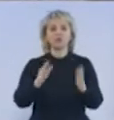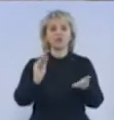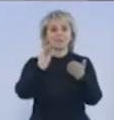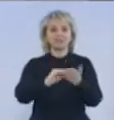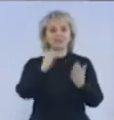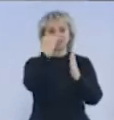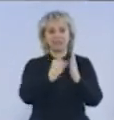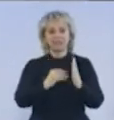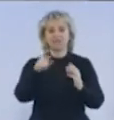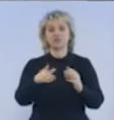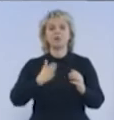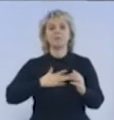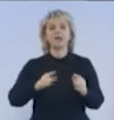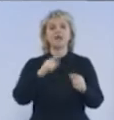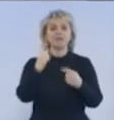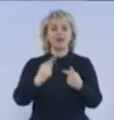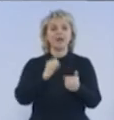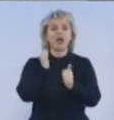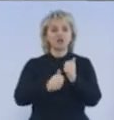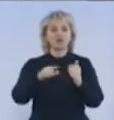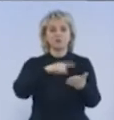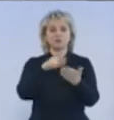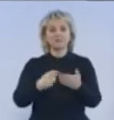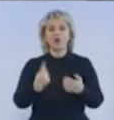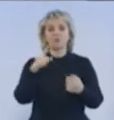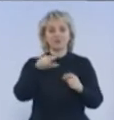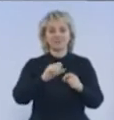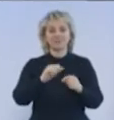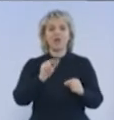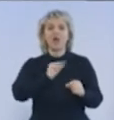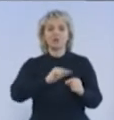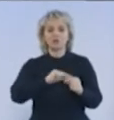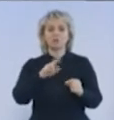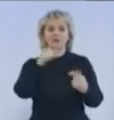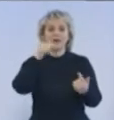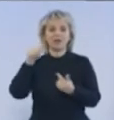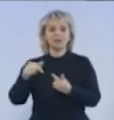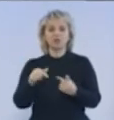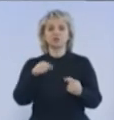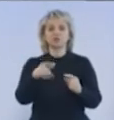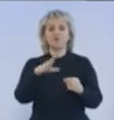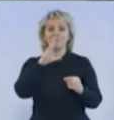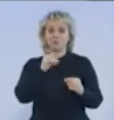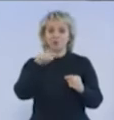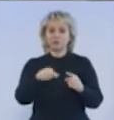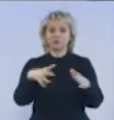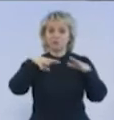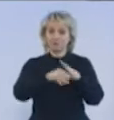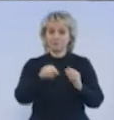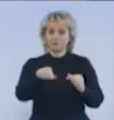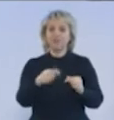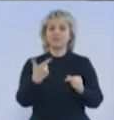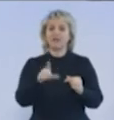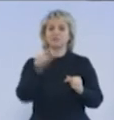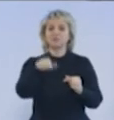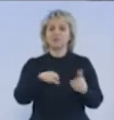поставленных задачах. Мы непосредственно для каждого муниципального образования отрабатывали конкретную водную. Конечно, там, где